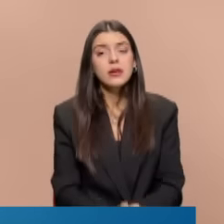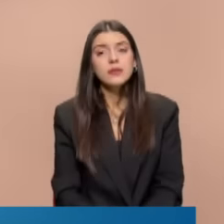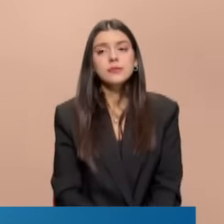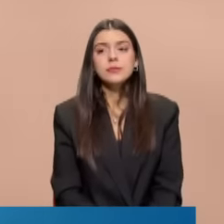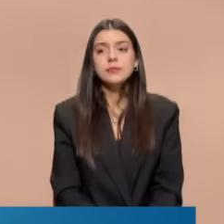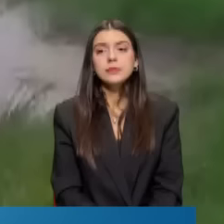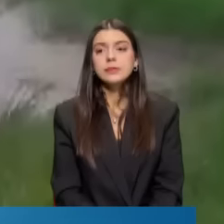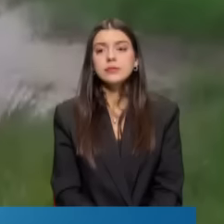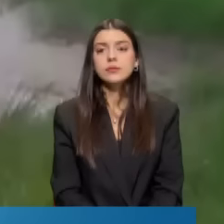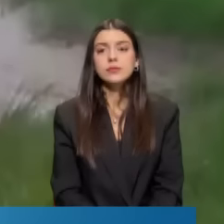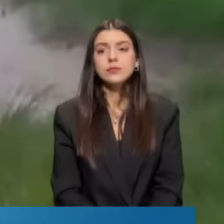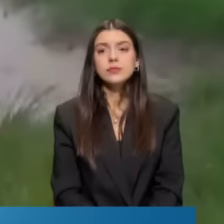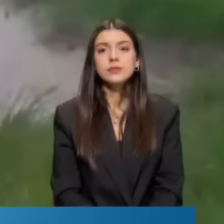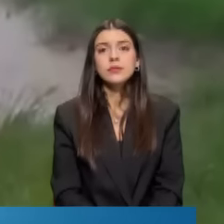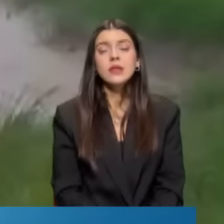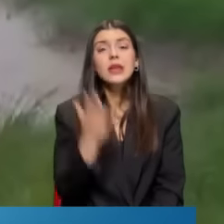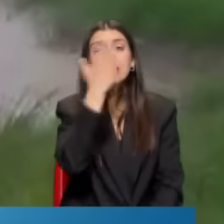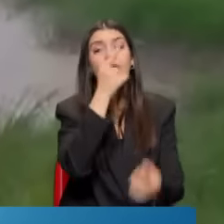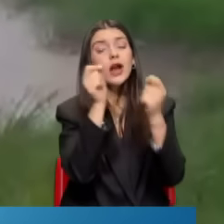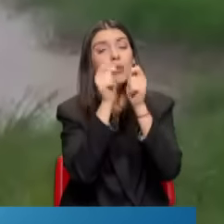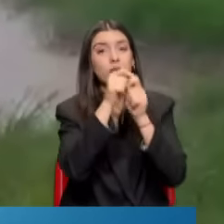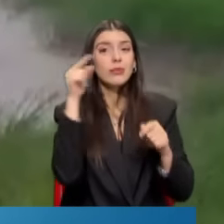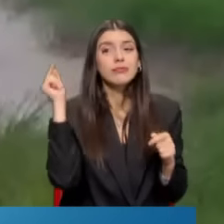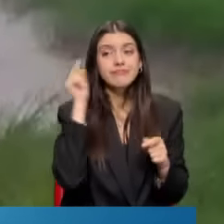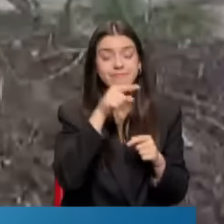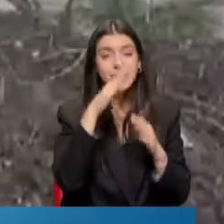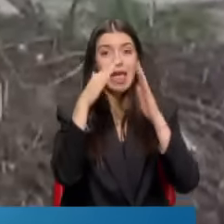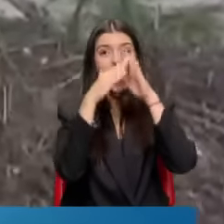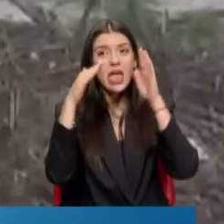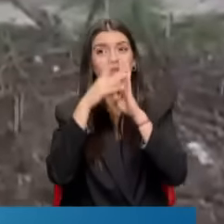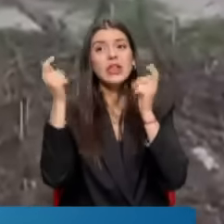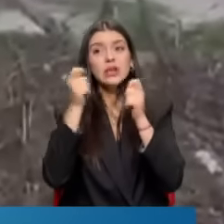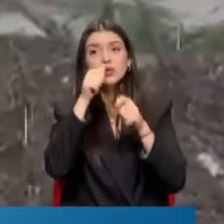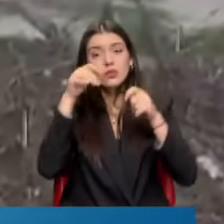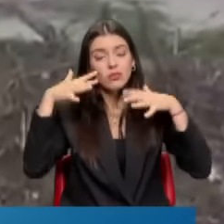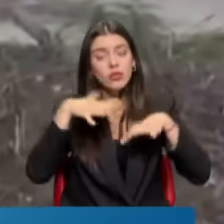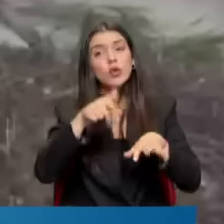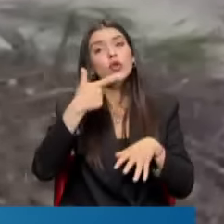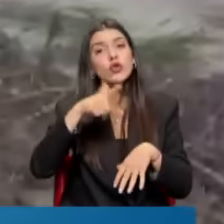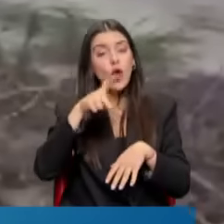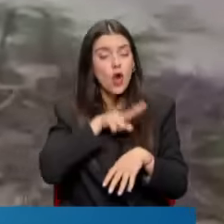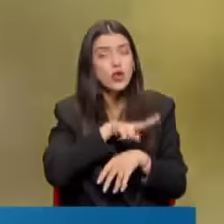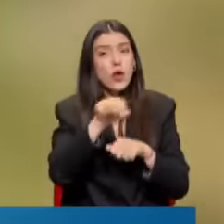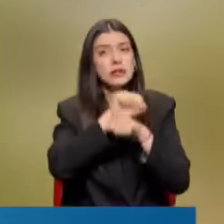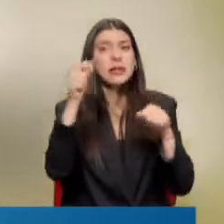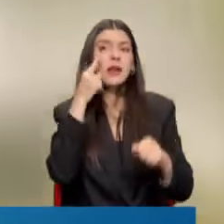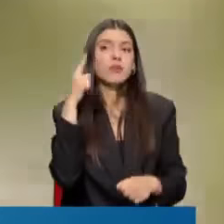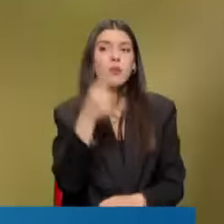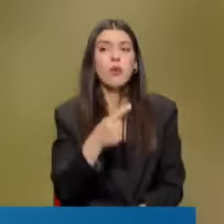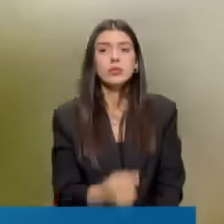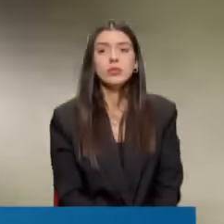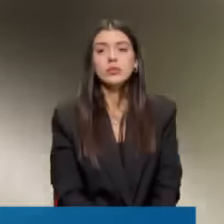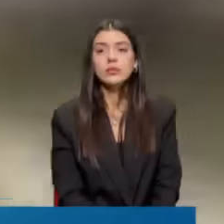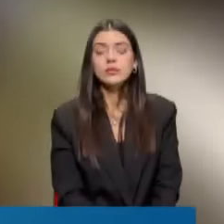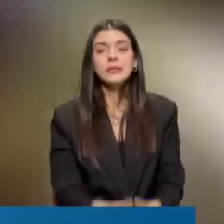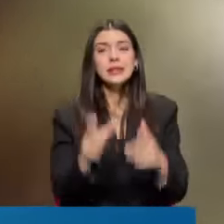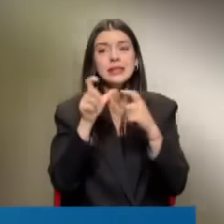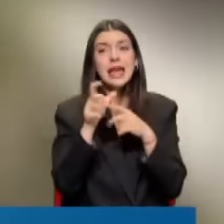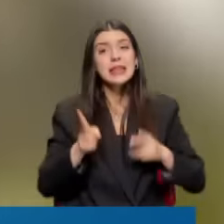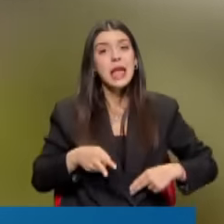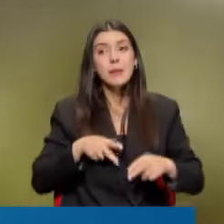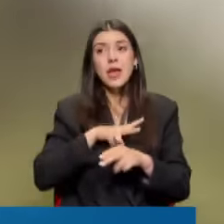kaldı Karabük'te de sağanak la ev ve iş yerlerini su bastı köy yolları zarar gördü seri Kenan yolda bir